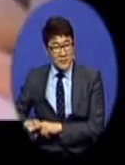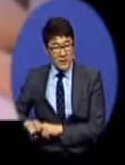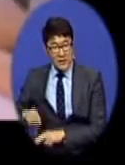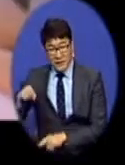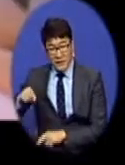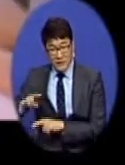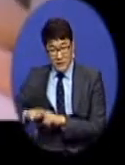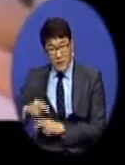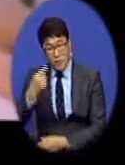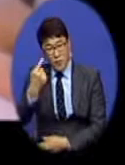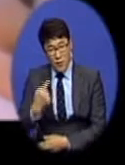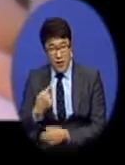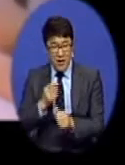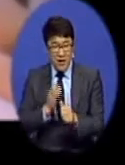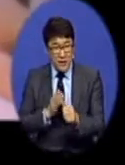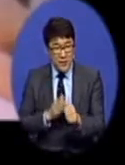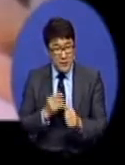이 자리로 와